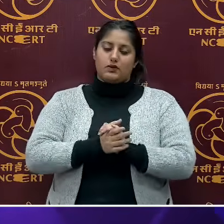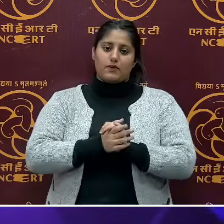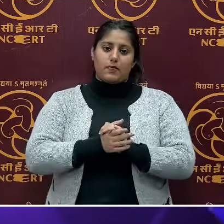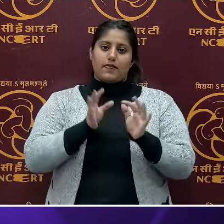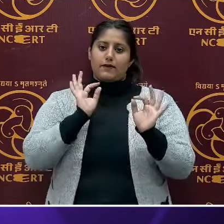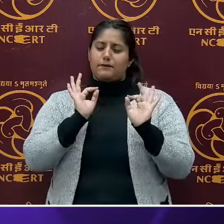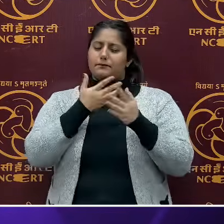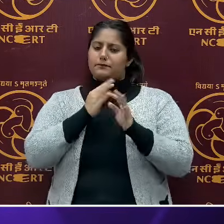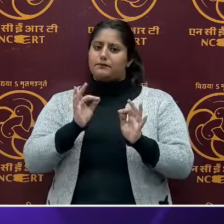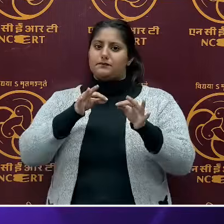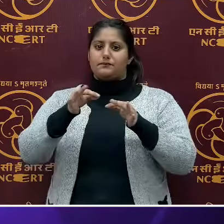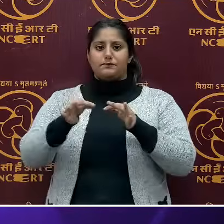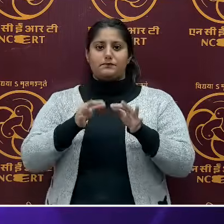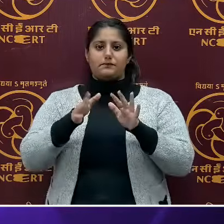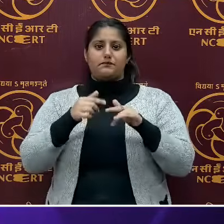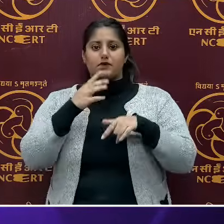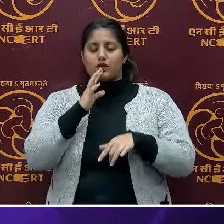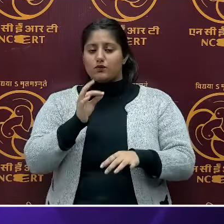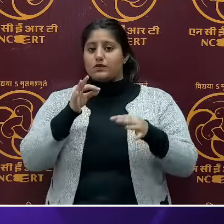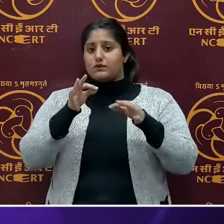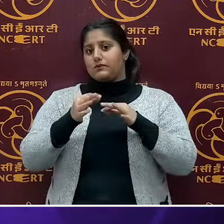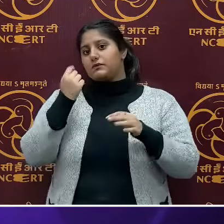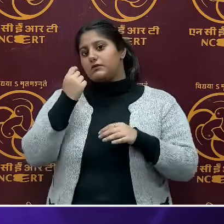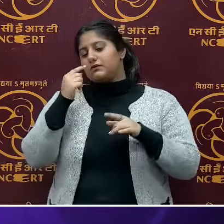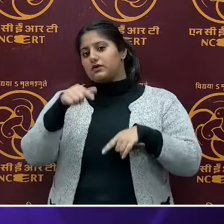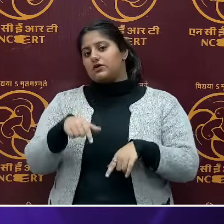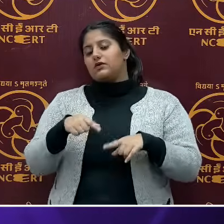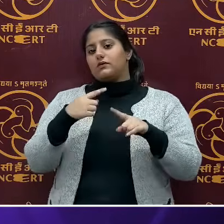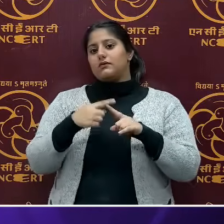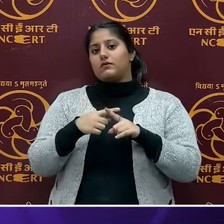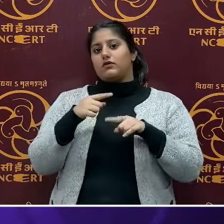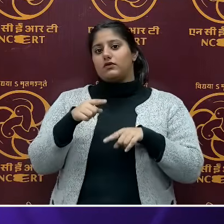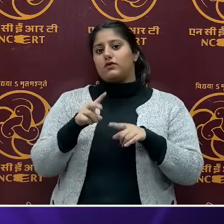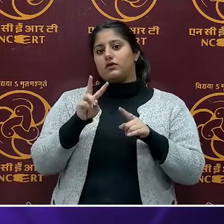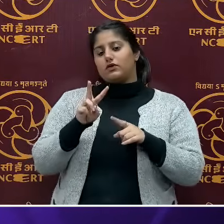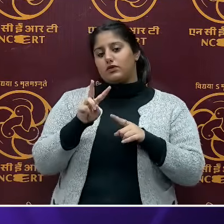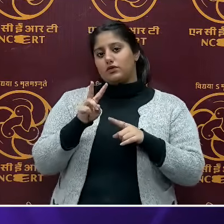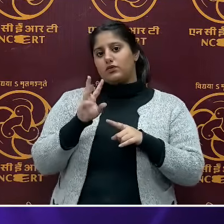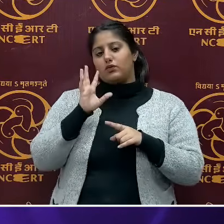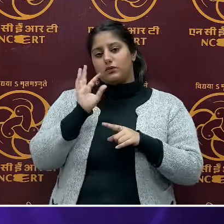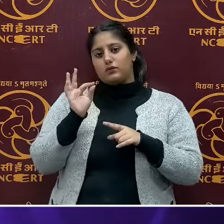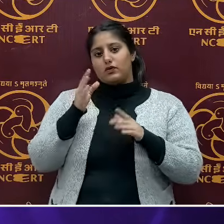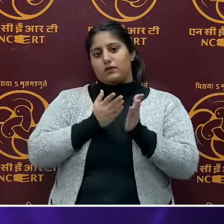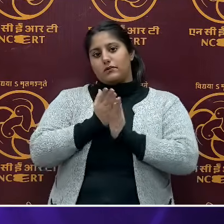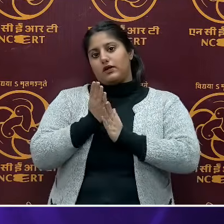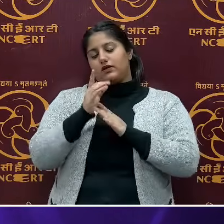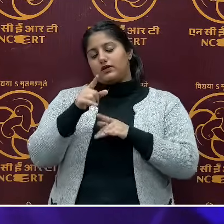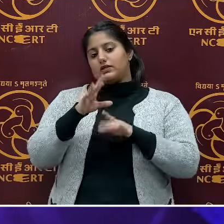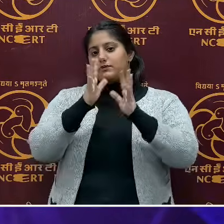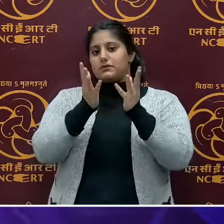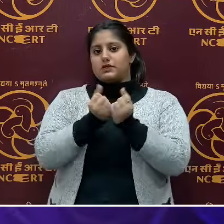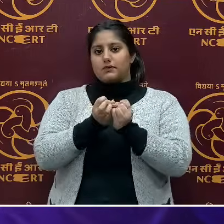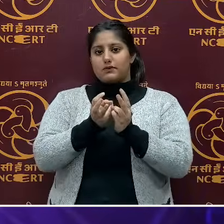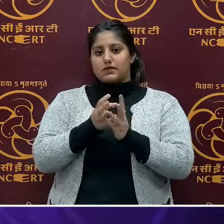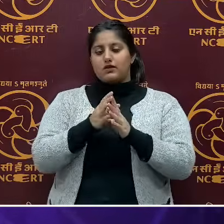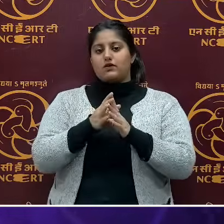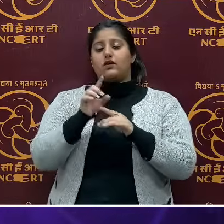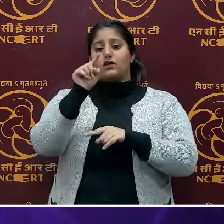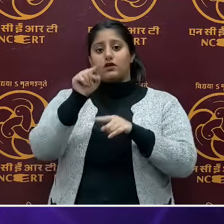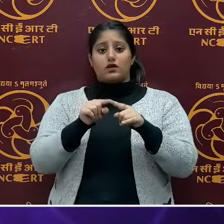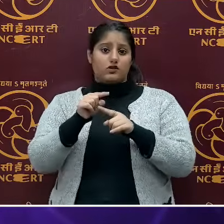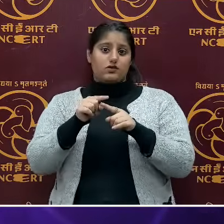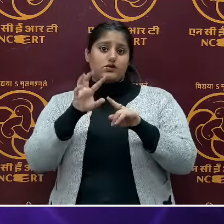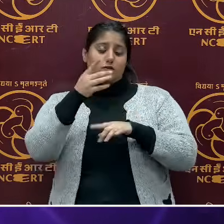well explained. बहुत अच्छे से हमें चीज़ें समझ आई. And there are 2 very important methods through which you can calculate whether the 2 ratios are